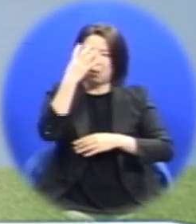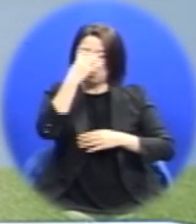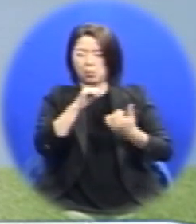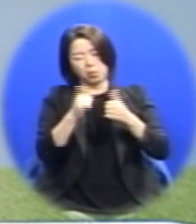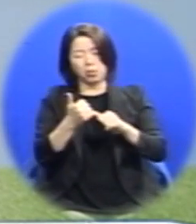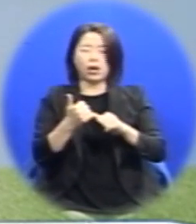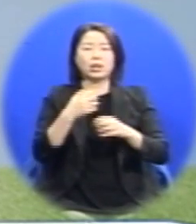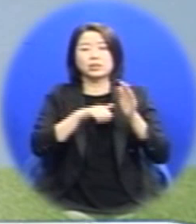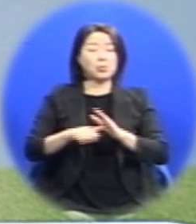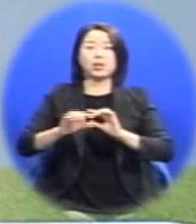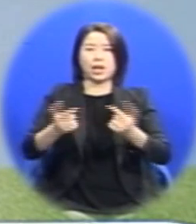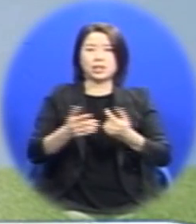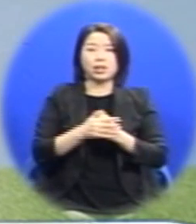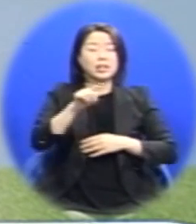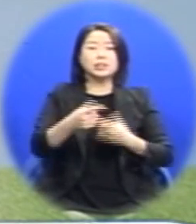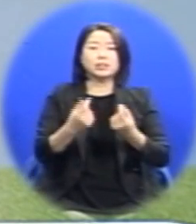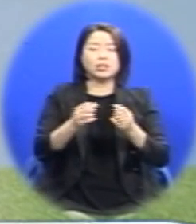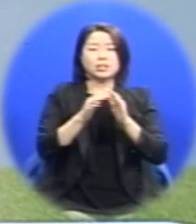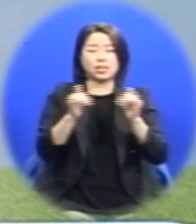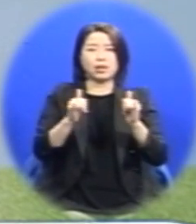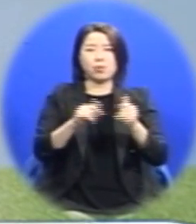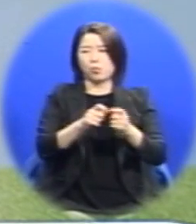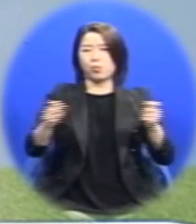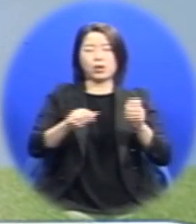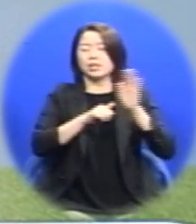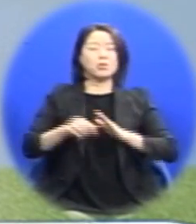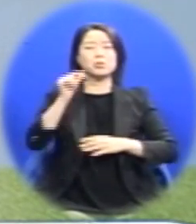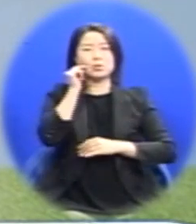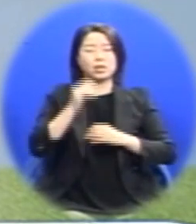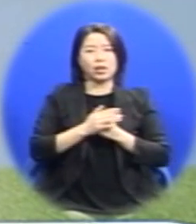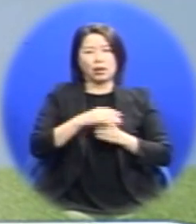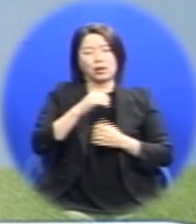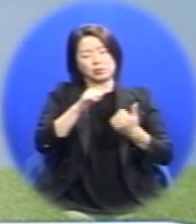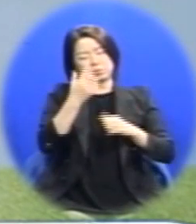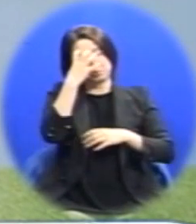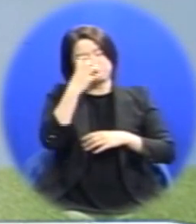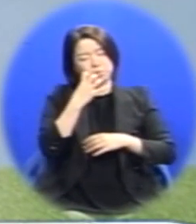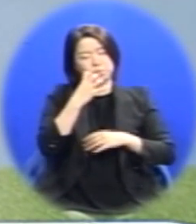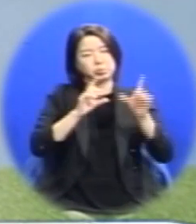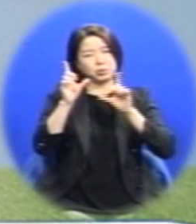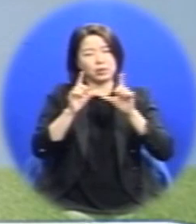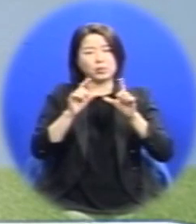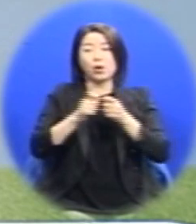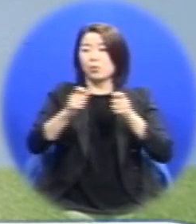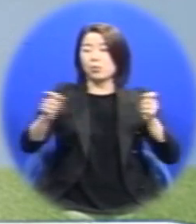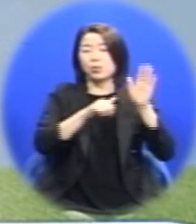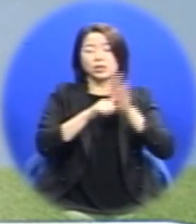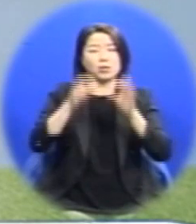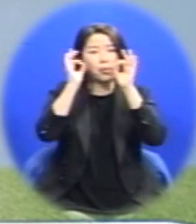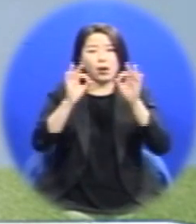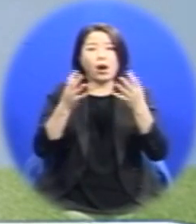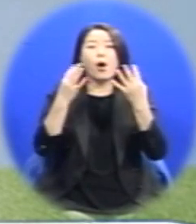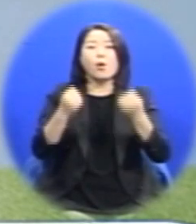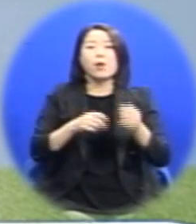아니에요. 그런 사람은 오래 못 참습니다. 여러분, 죽상을 하고 죽을상을 하고 오래 참아보세요. 얼마나